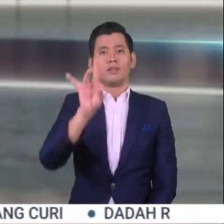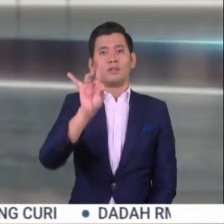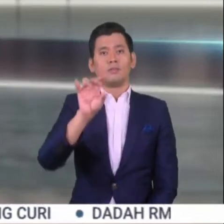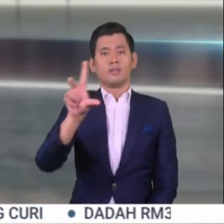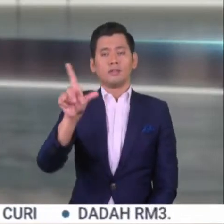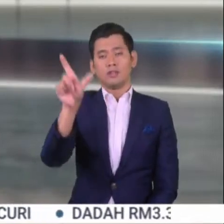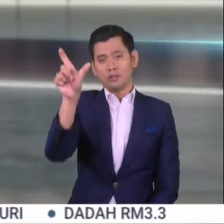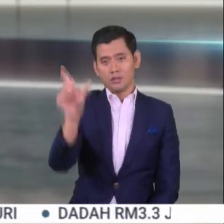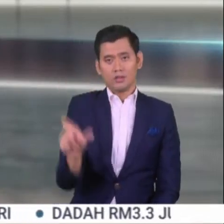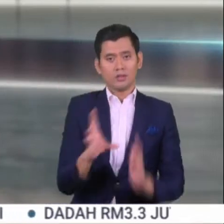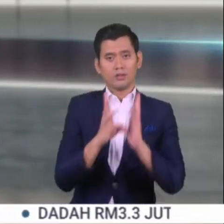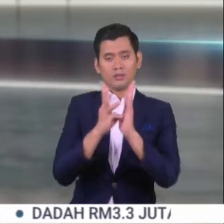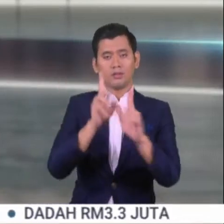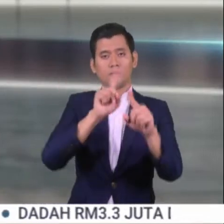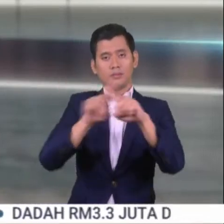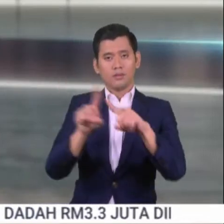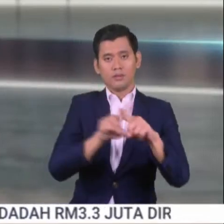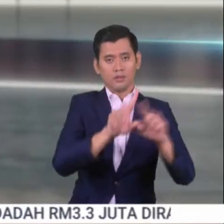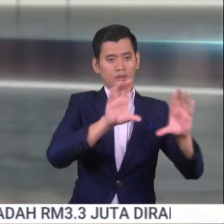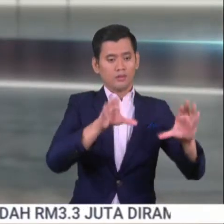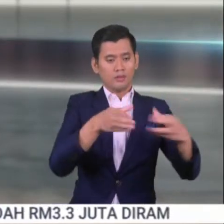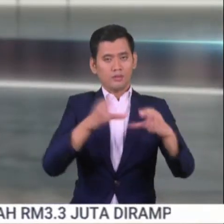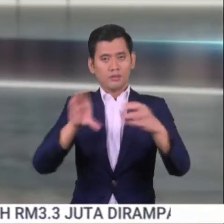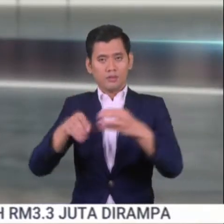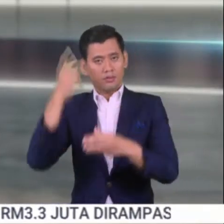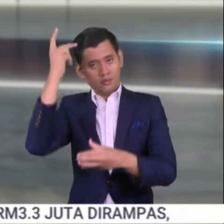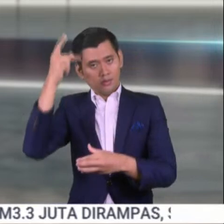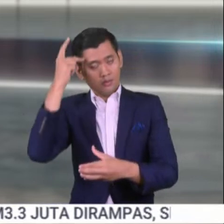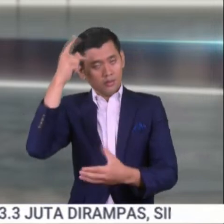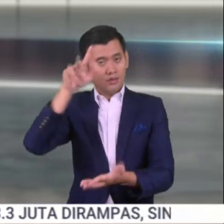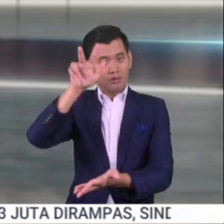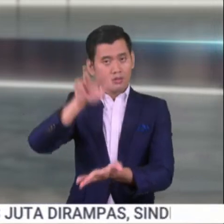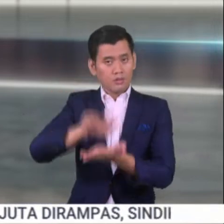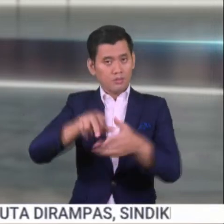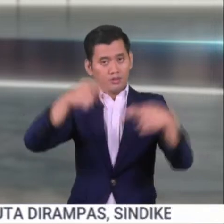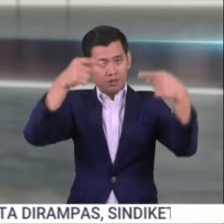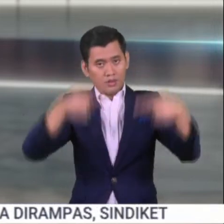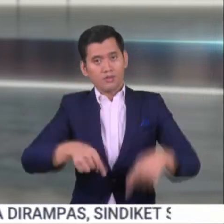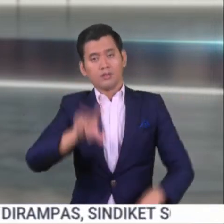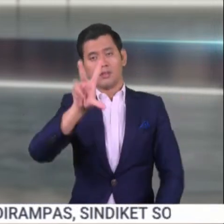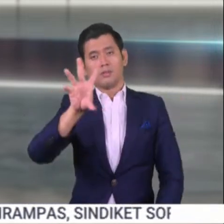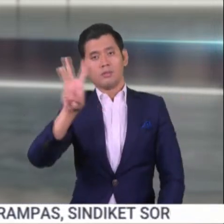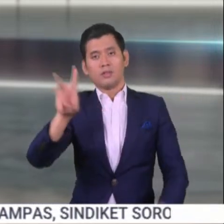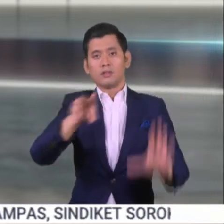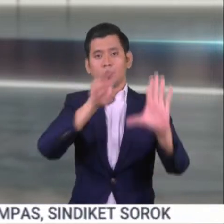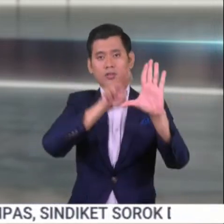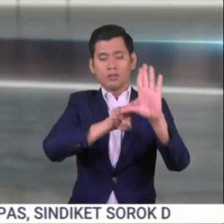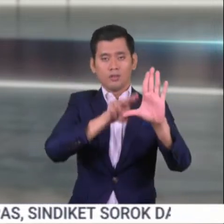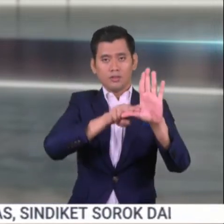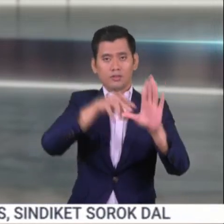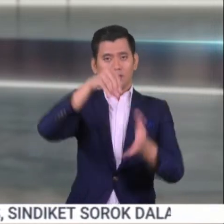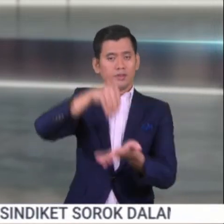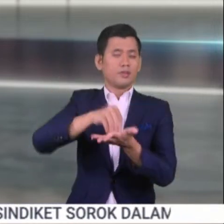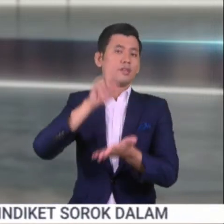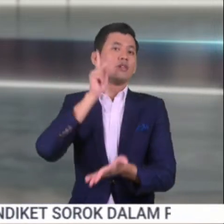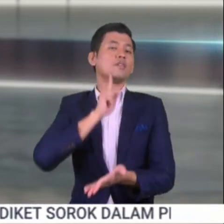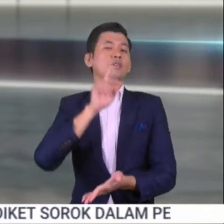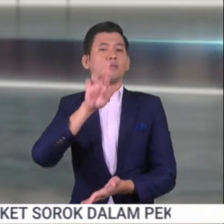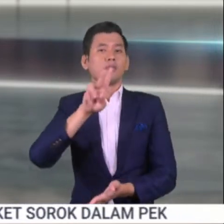83 calon mewakili pelbagai parti politik sah bertanding di 36 kerusi Dewan Negeri Kedah bagi PRU DUN